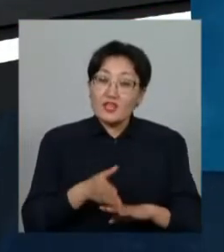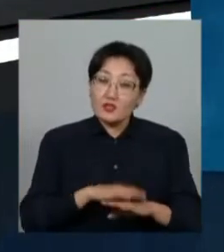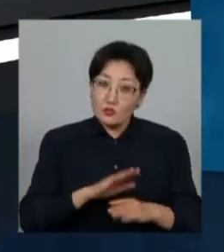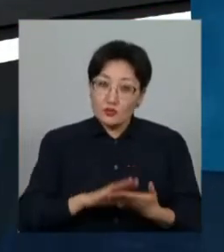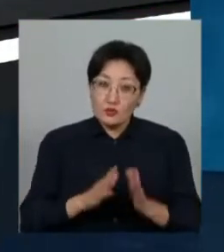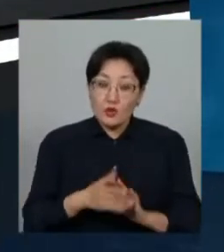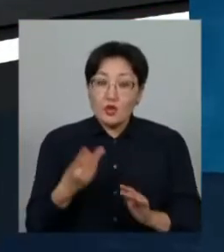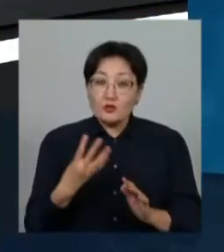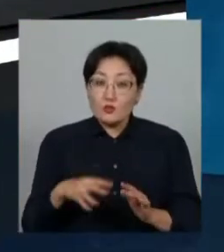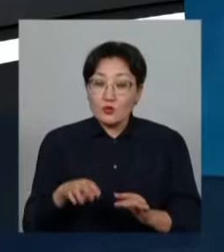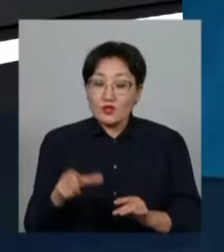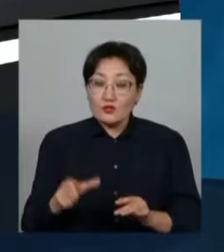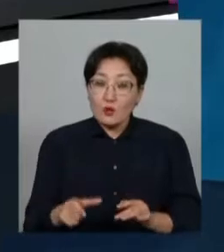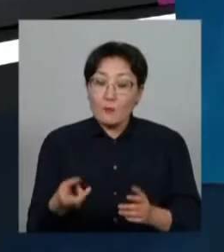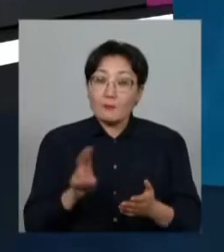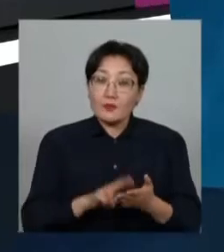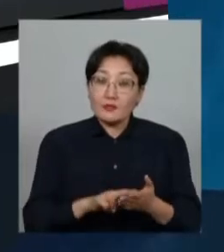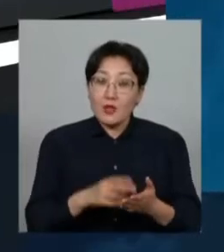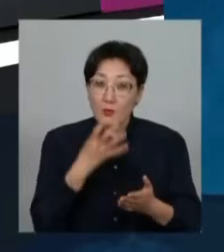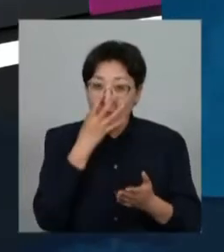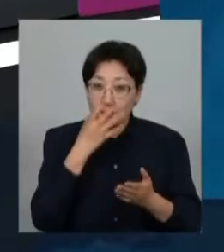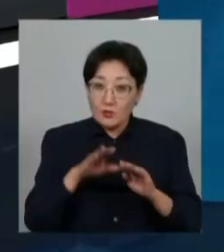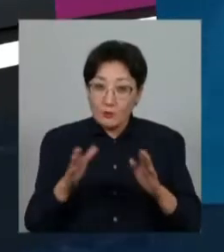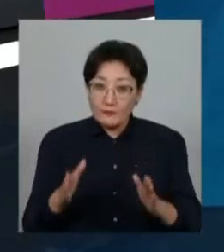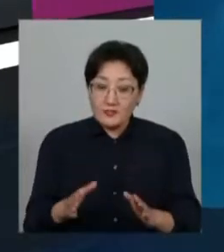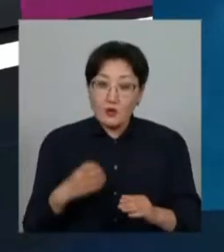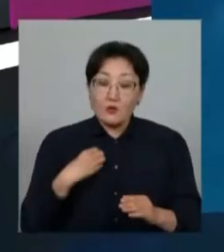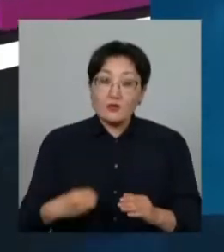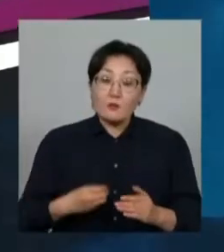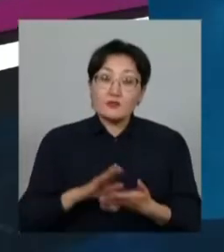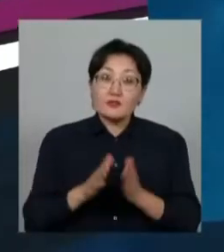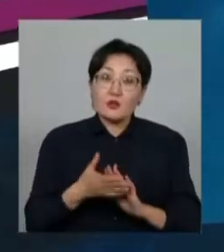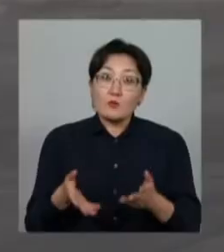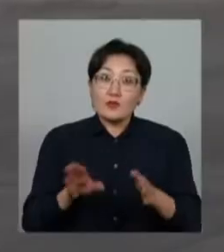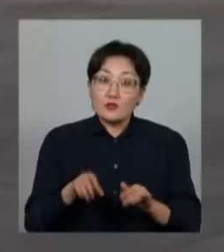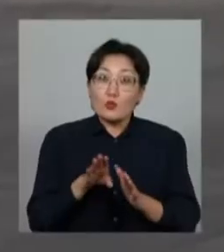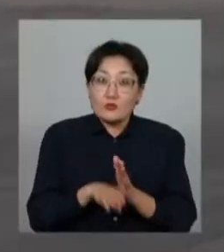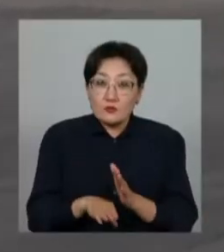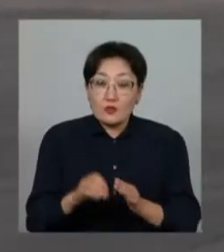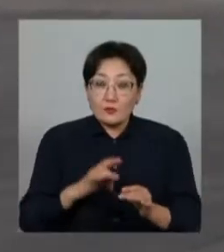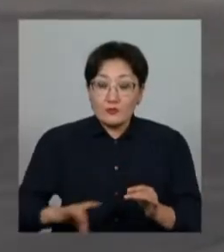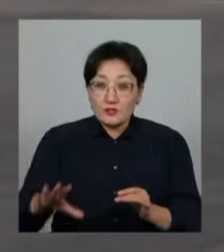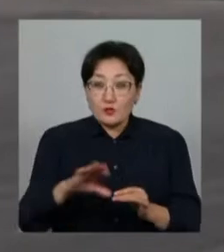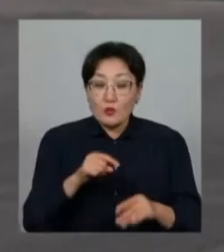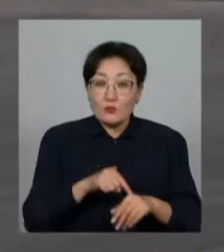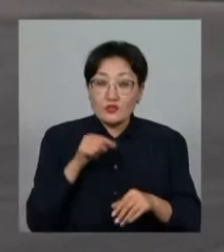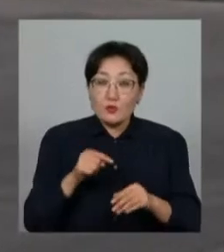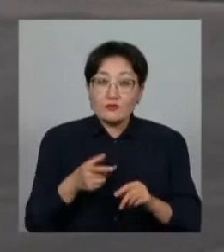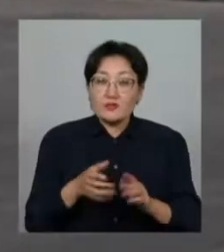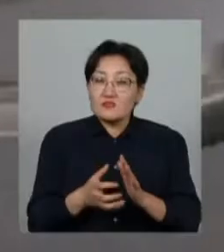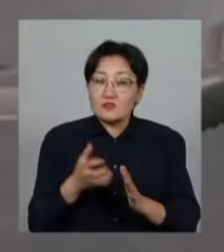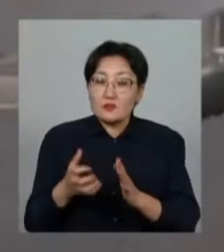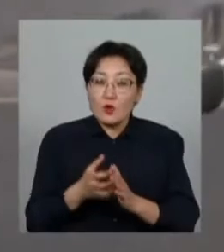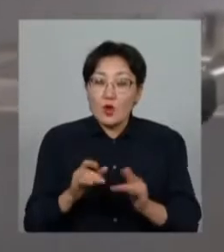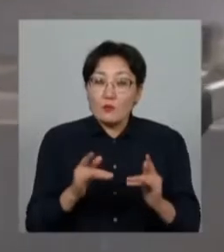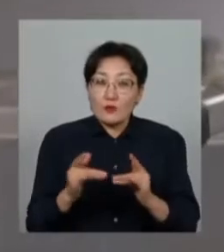тяжелое. 40 человек подключены к аппаратам ИВЛ. Во Франции ситуация остается критической. В республике ощущается острый дефицит